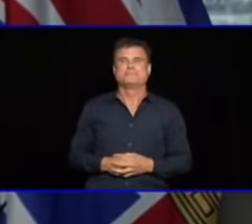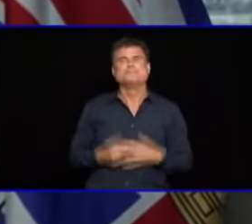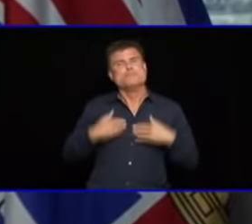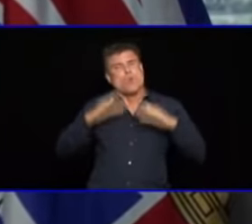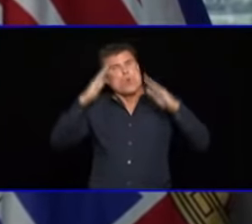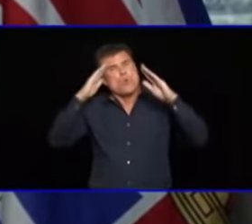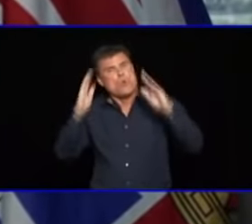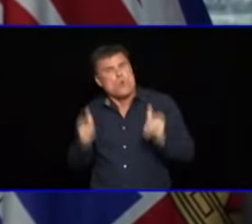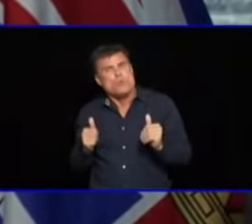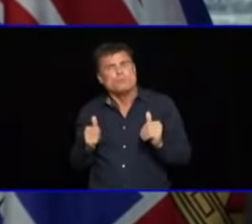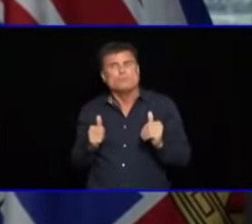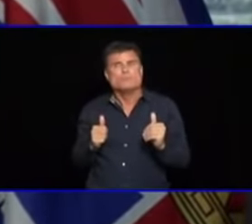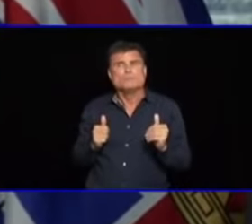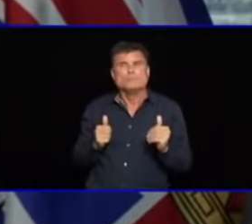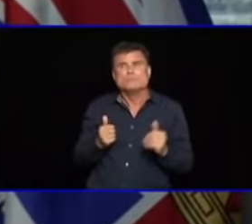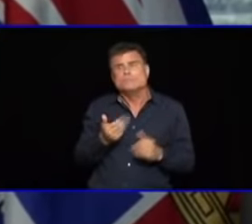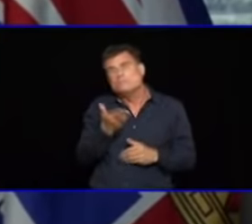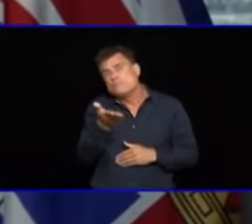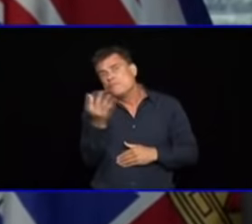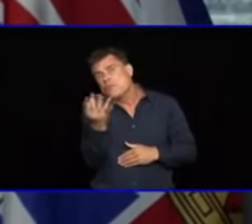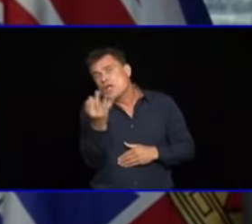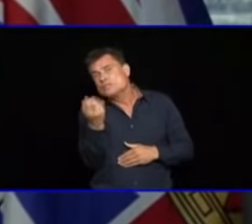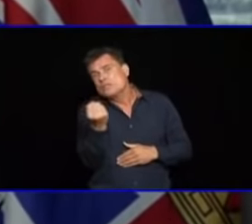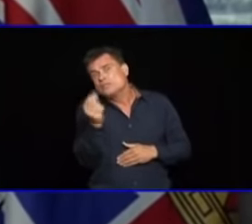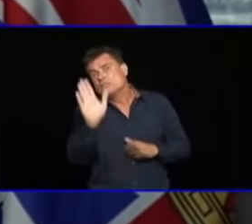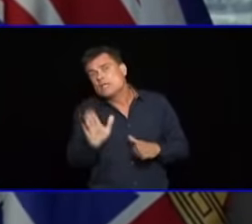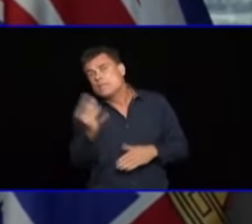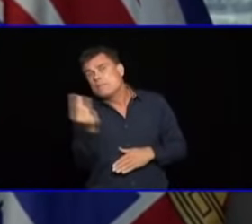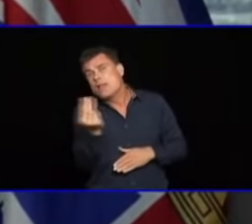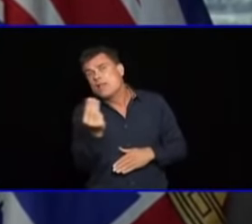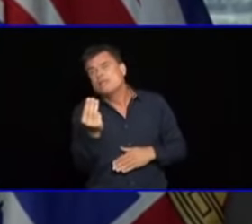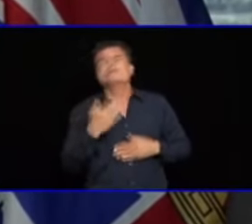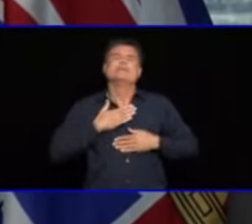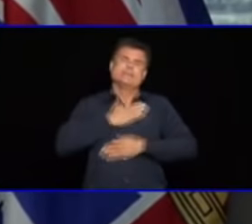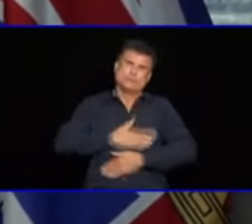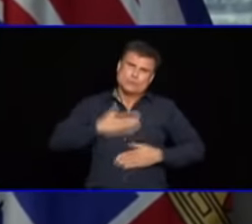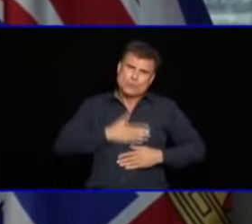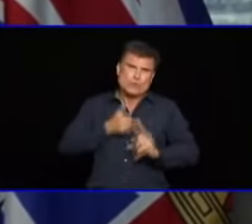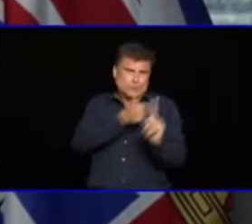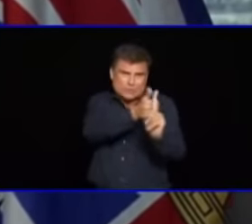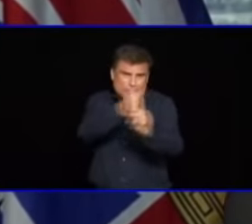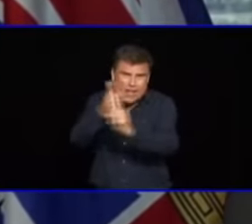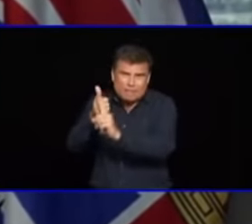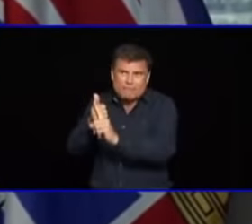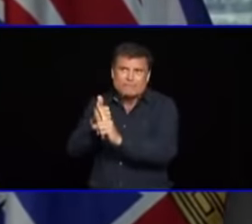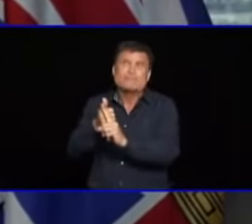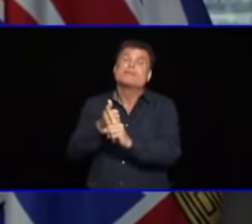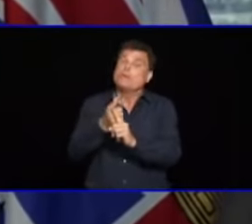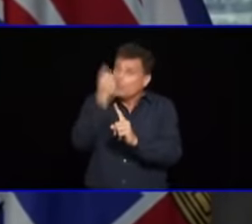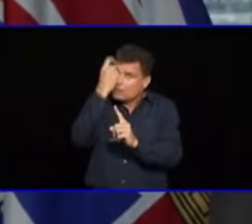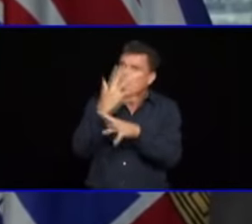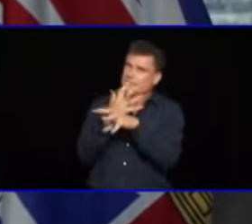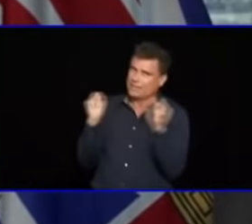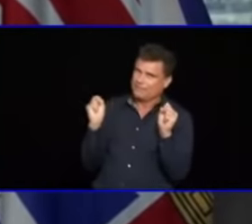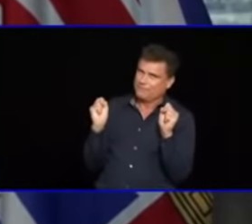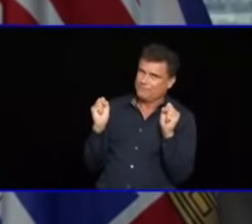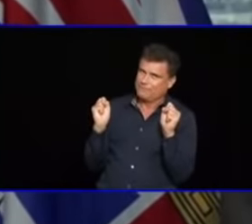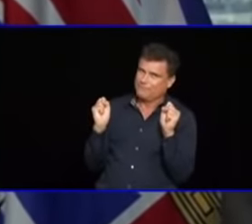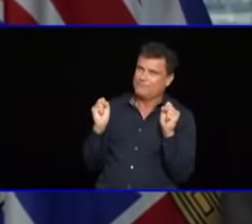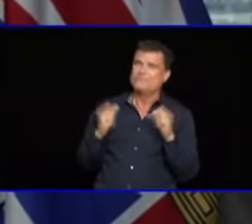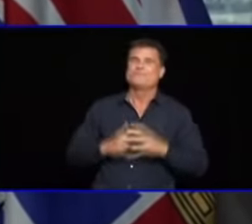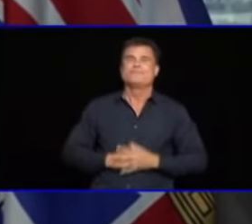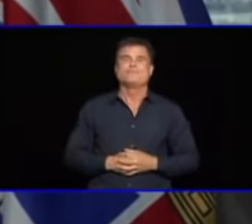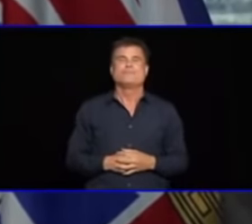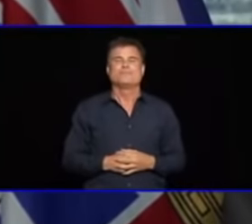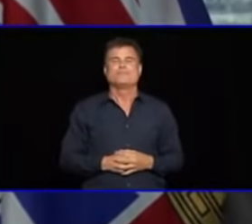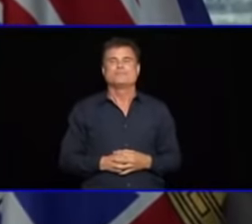weekend, we can enjoy the weekend, but also be safe and remember our responsibilities and what we all need to do. Aujourd'hui,